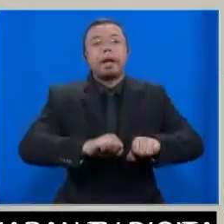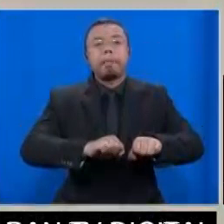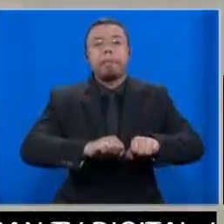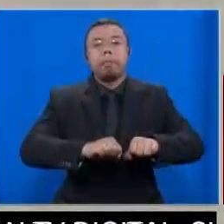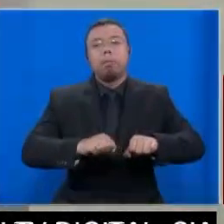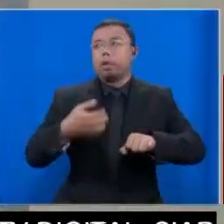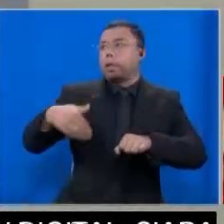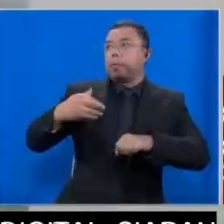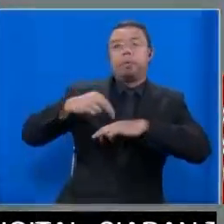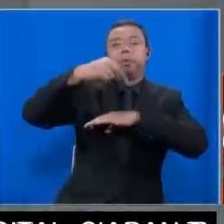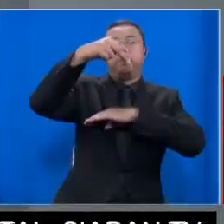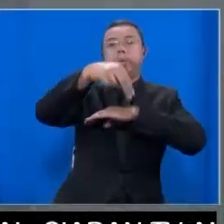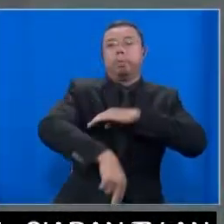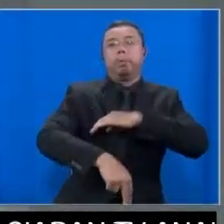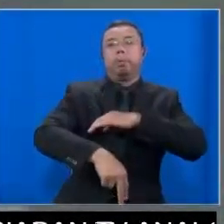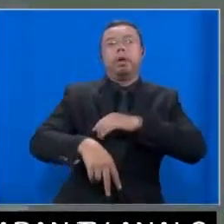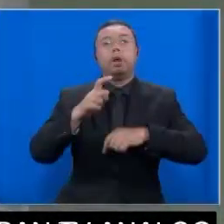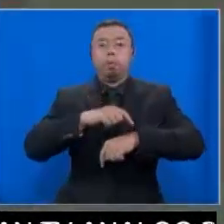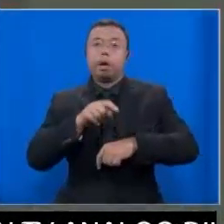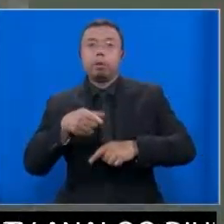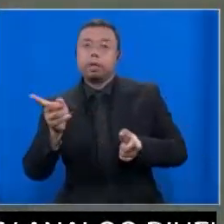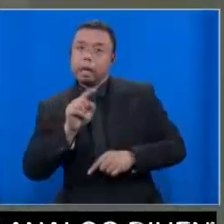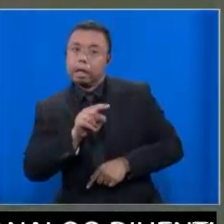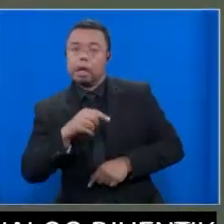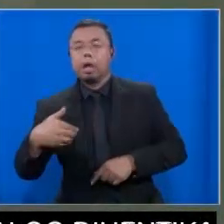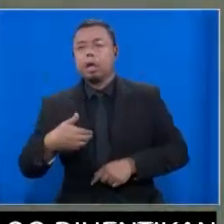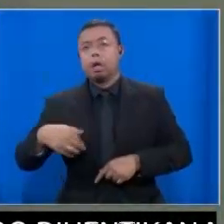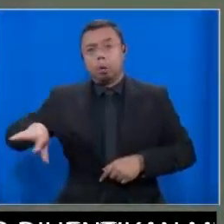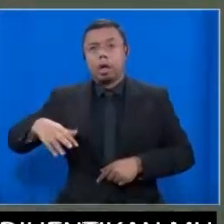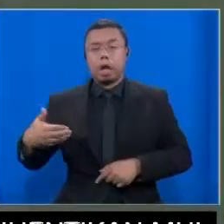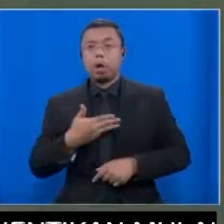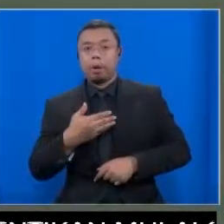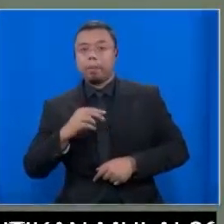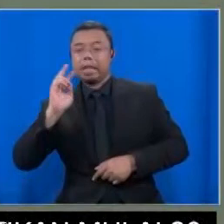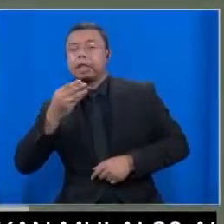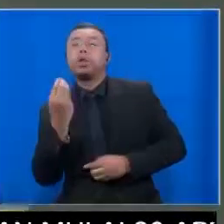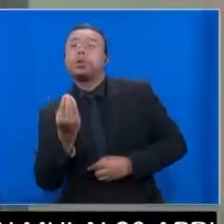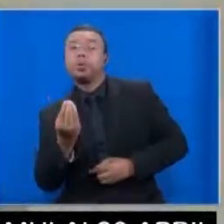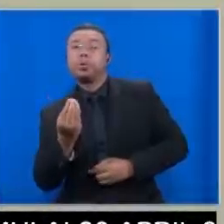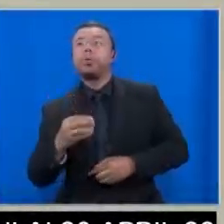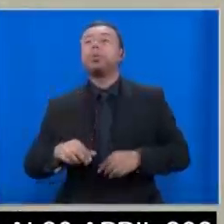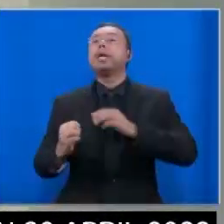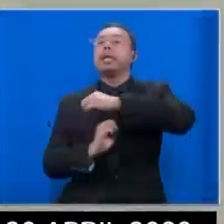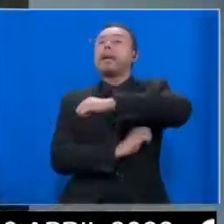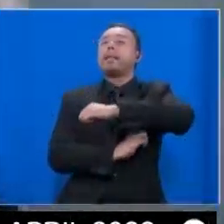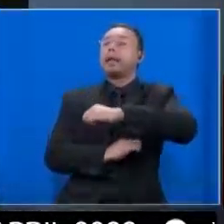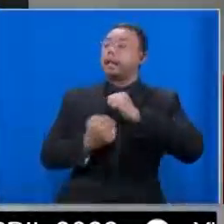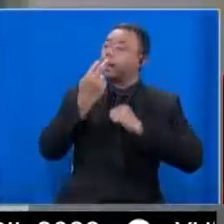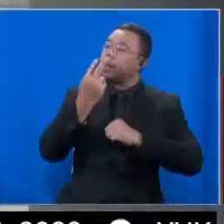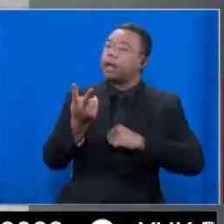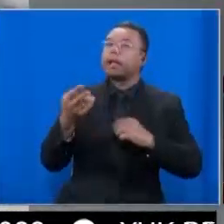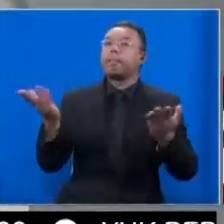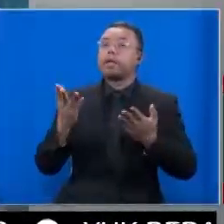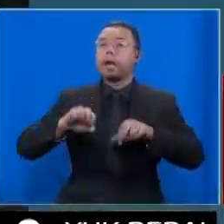Selasa siang. Polisi menyebut saat kejadian, keluarga korban pencurian motor sengaja menunggu TF di jembatan Suramadu karena